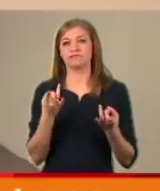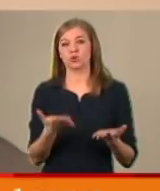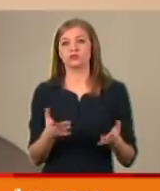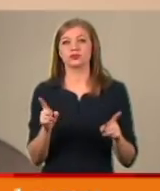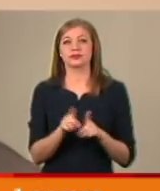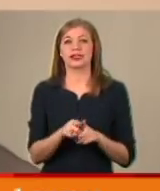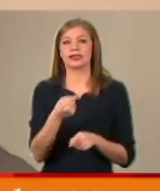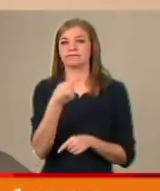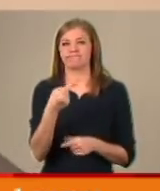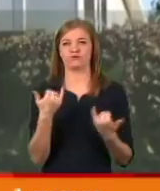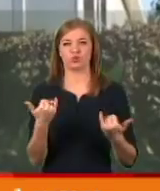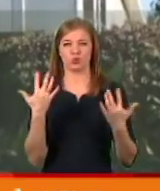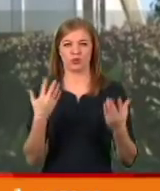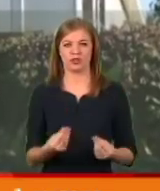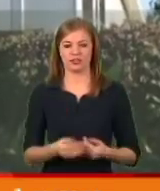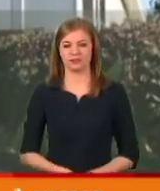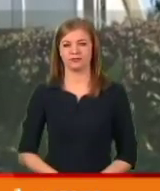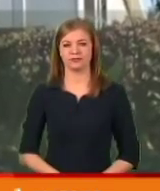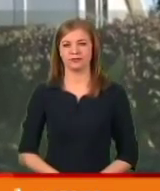такий біч сьогодення.